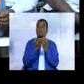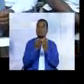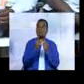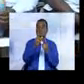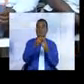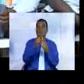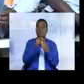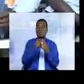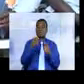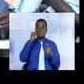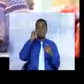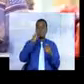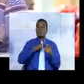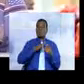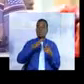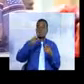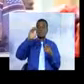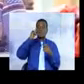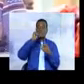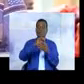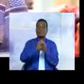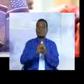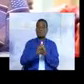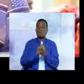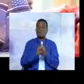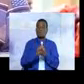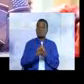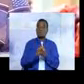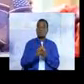non-vivre. Madame la Première Dame, Maman Dominique,